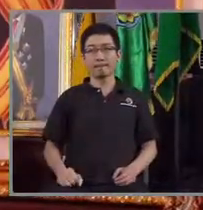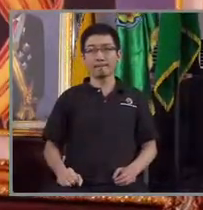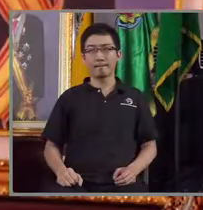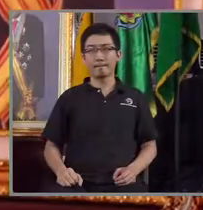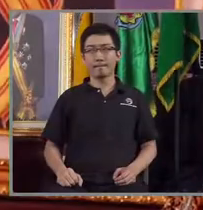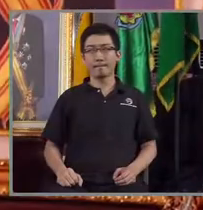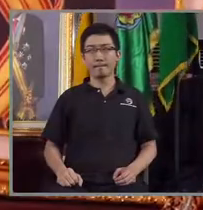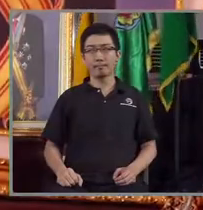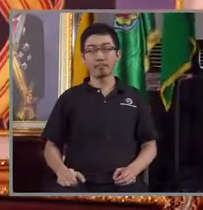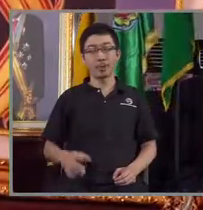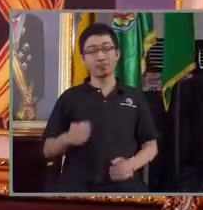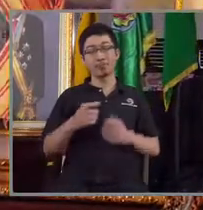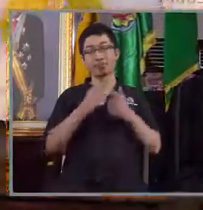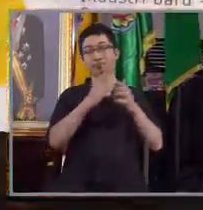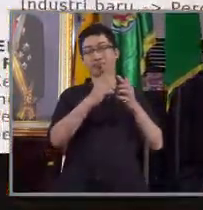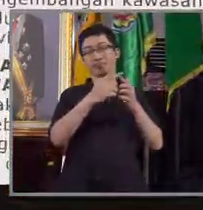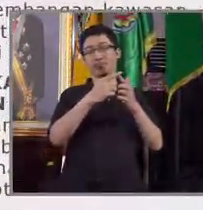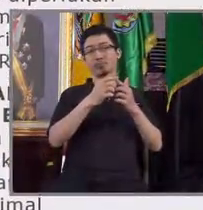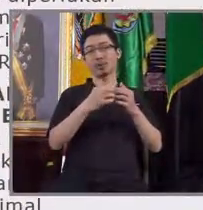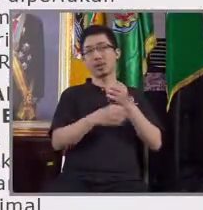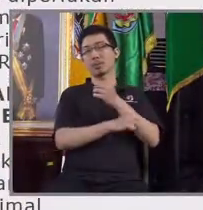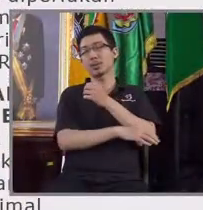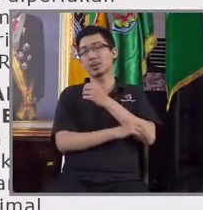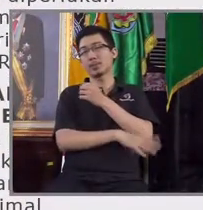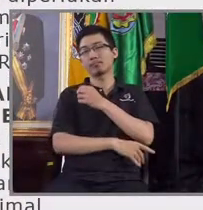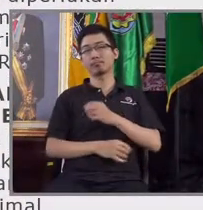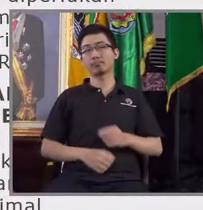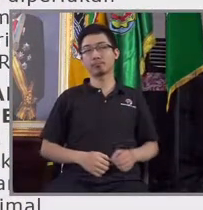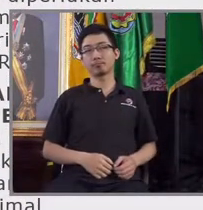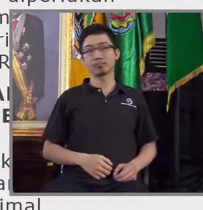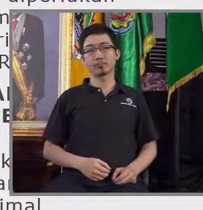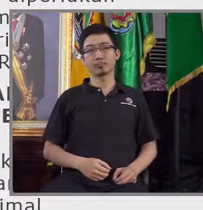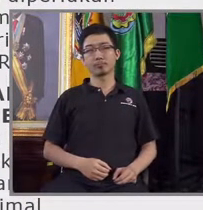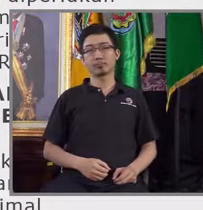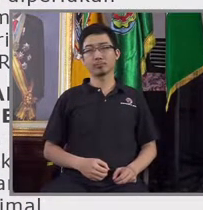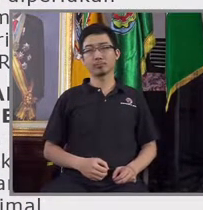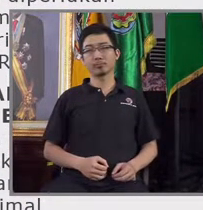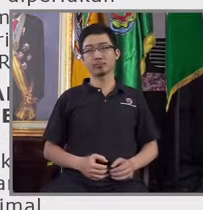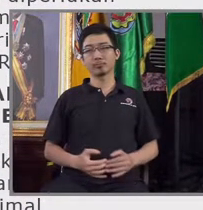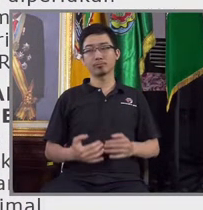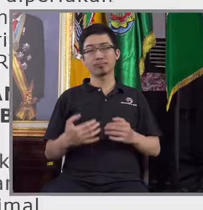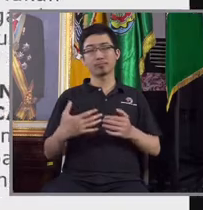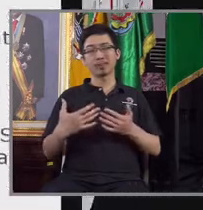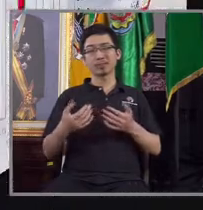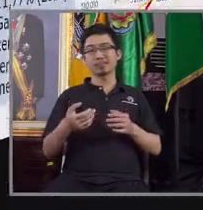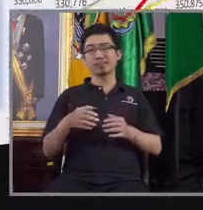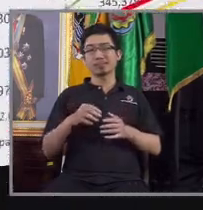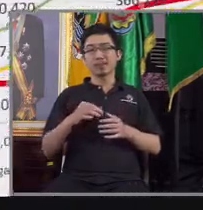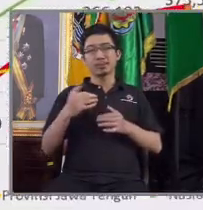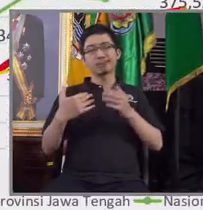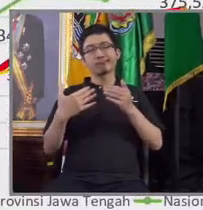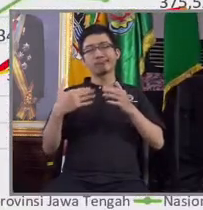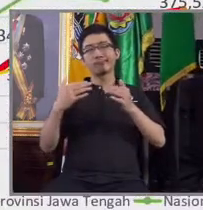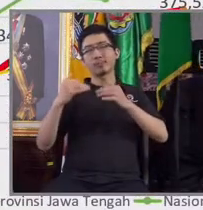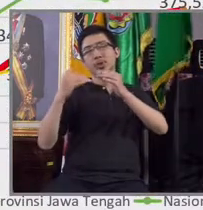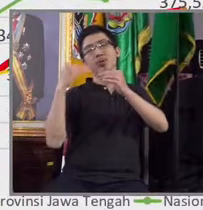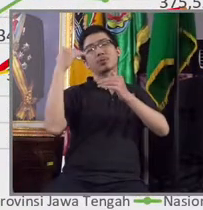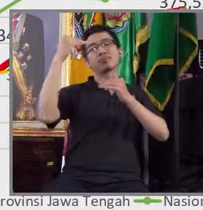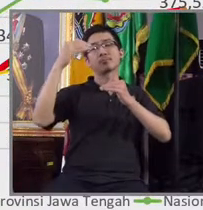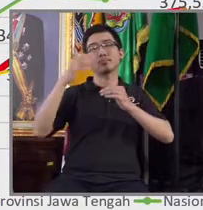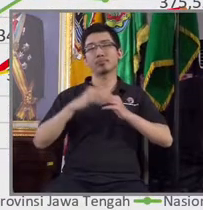yaitu kemiskinan Angka kemiskinan masih relatif tinggi tahun